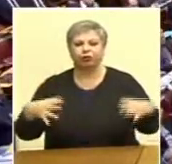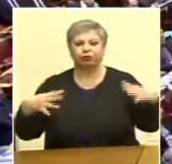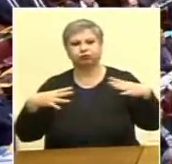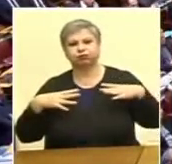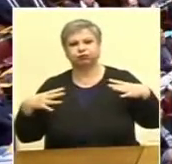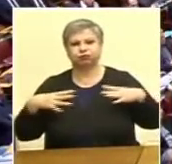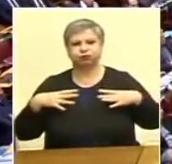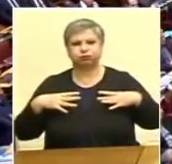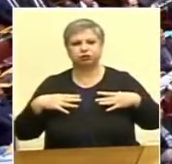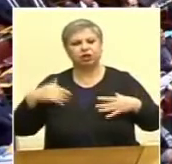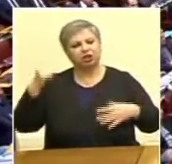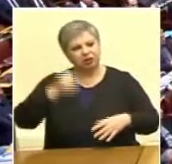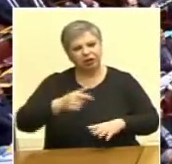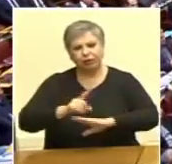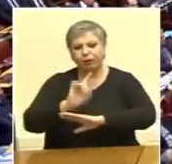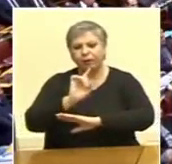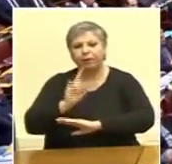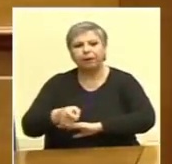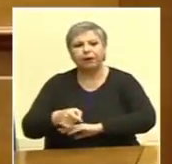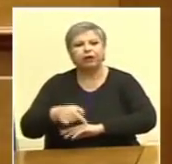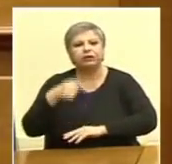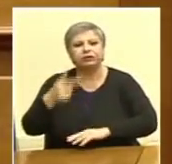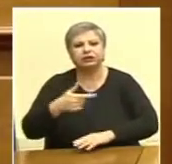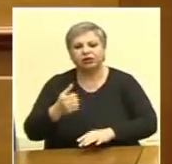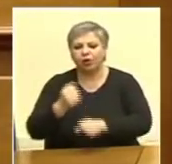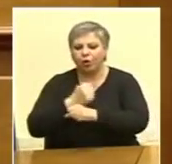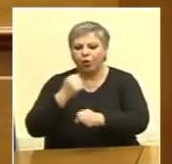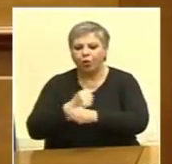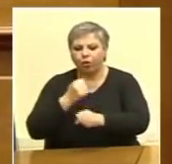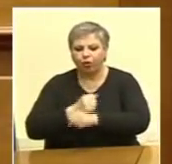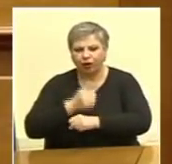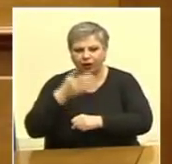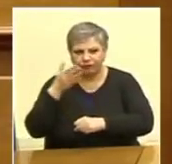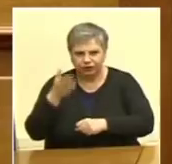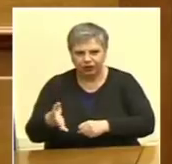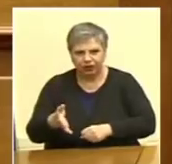να επιβάλλει τους χειρότερους δυνατούς όρους στον εργαζόμενό του, χωρίς κανένα κόστος.